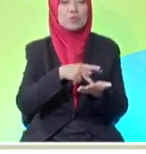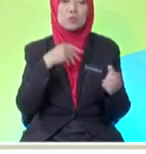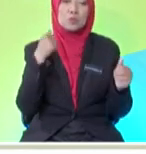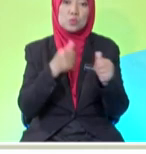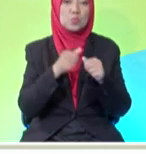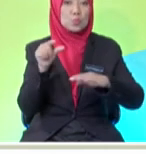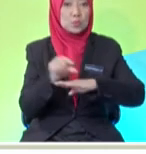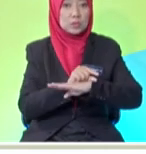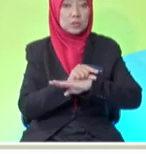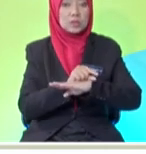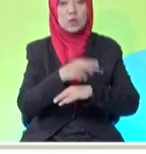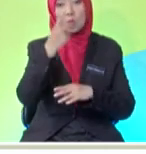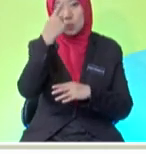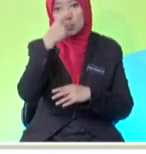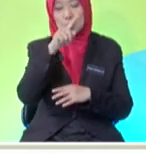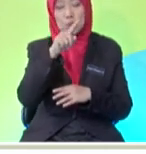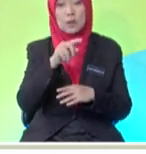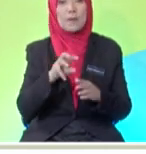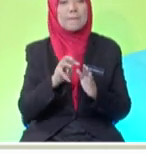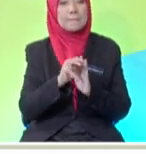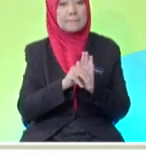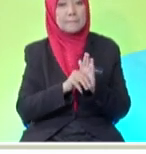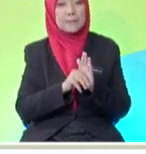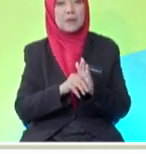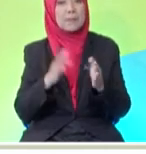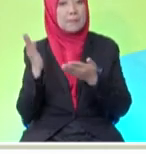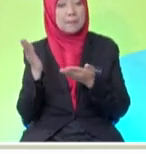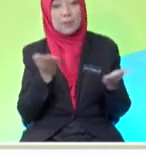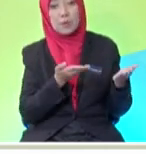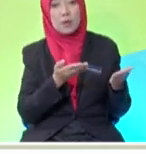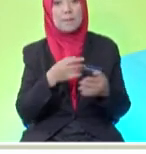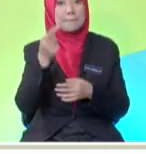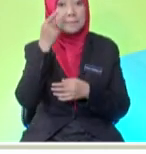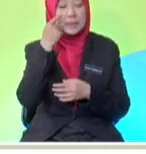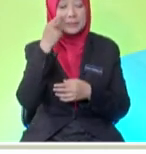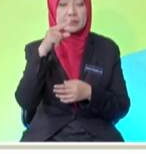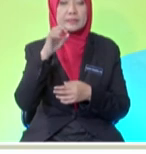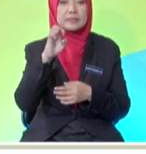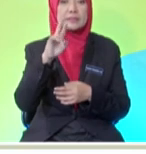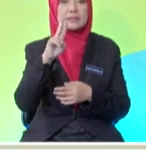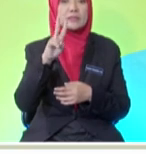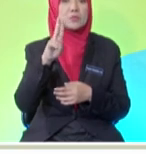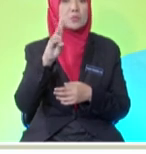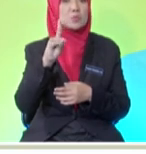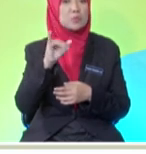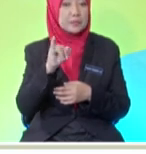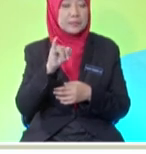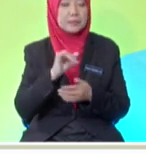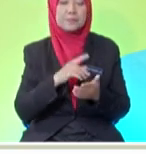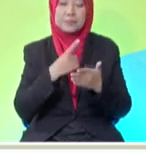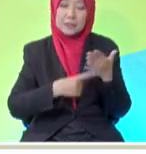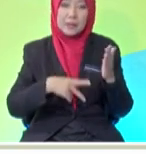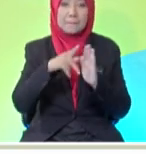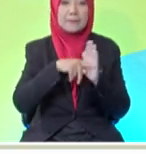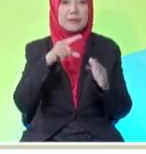untuk memandu materi oke yang ketiga penggaris yang digunakan bagi